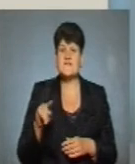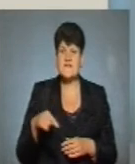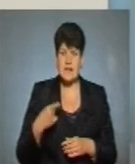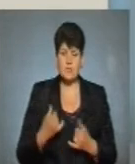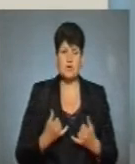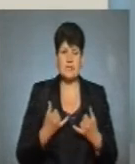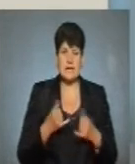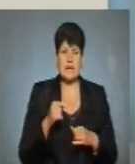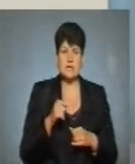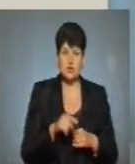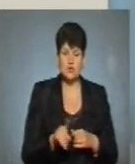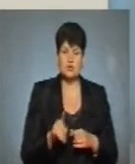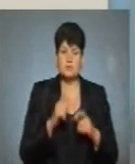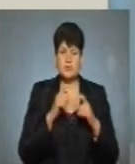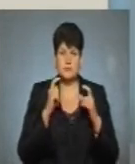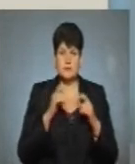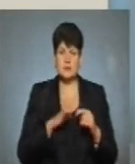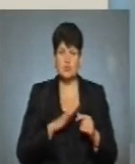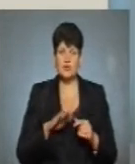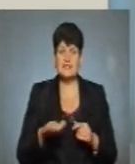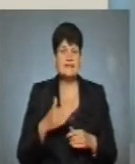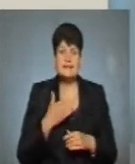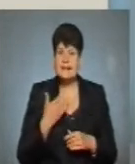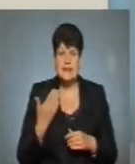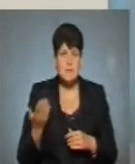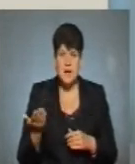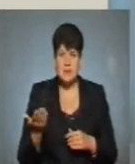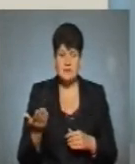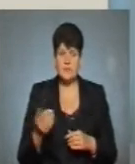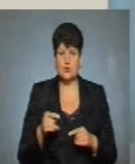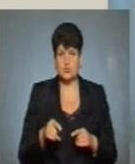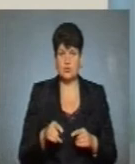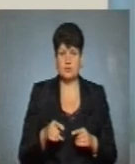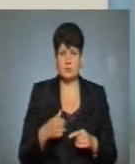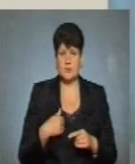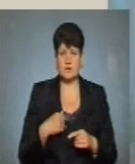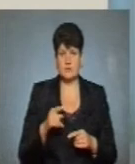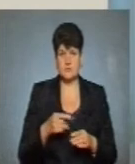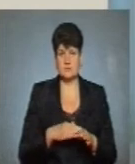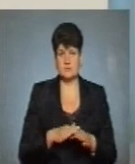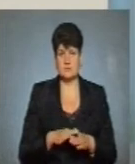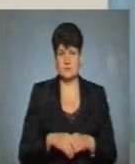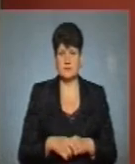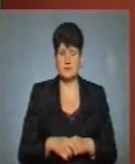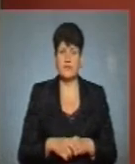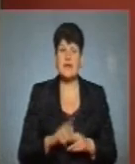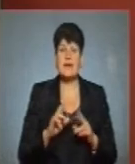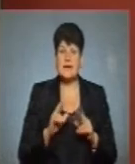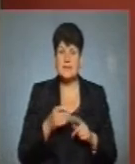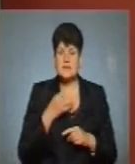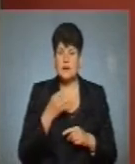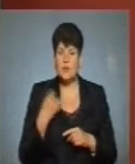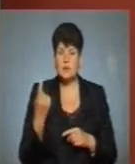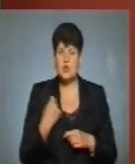для того, щоб в масках були діти, немає. Тому однозначно ми вимогу дотримуємось. І як повідомили в